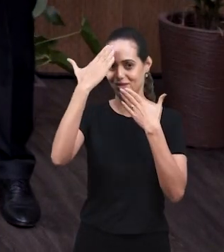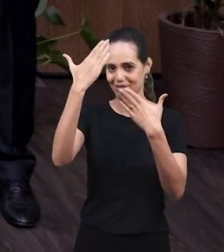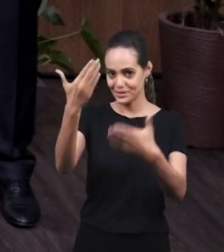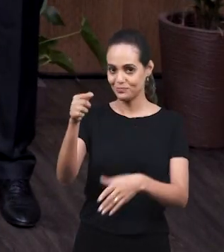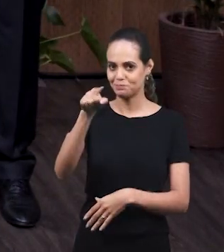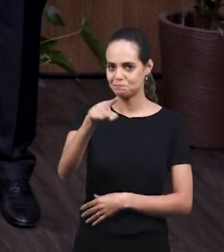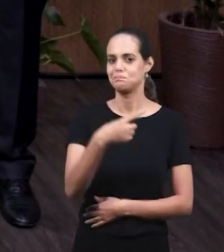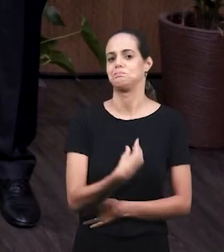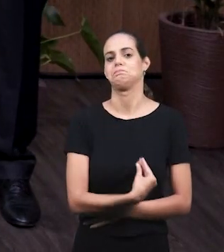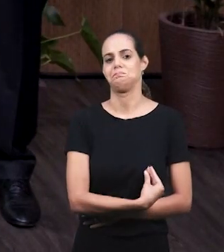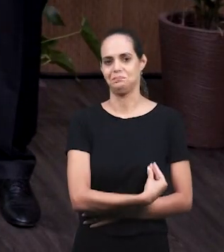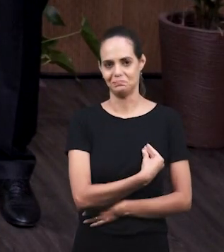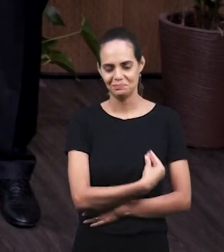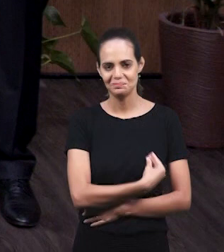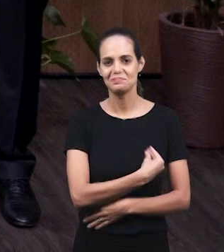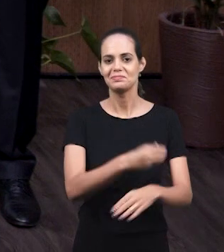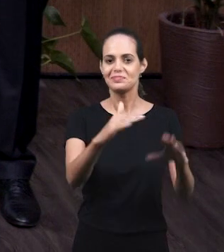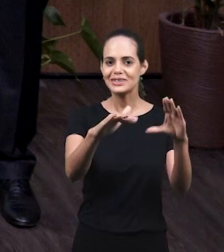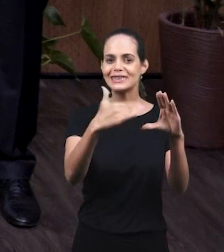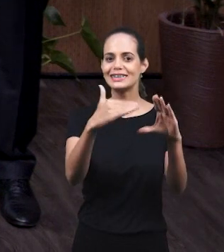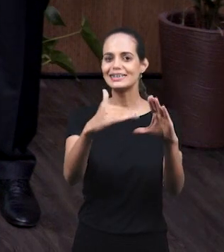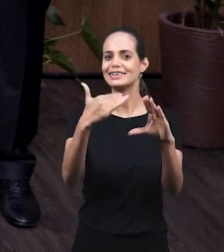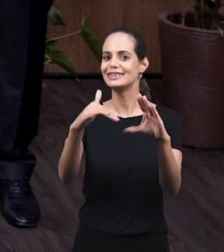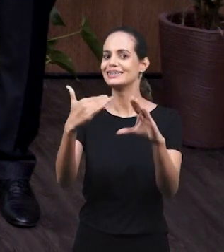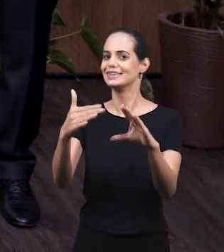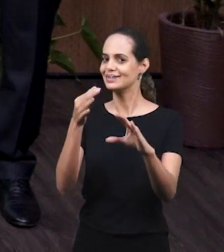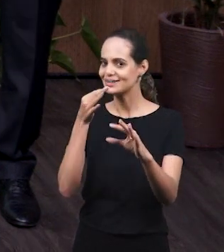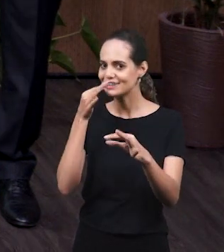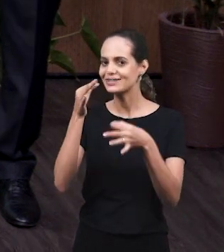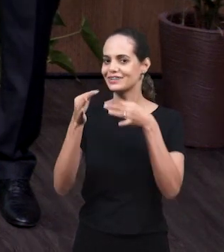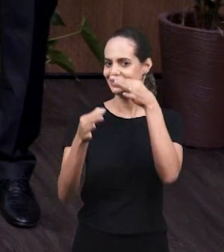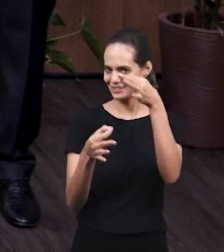la participation de tous qui nous ont envoyé leurs commentaires.